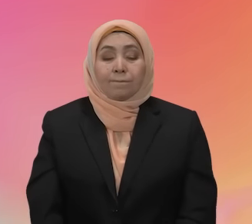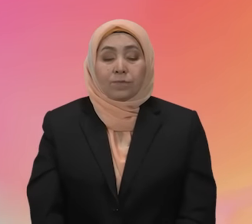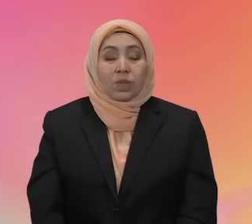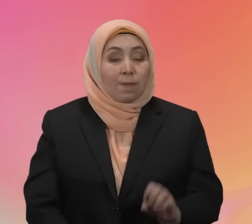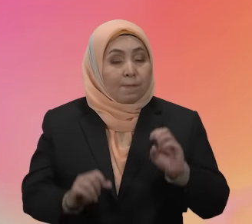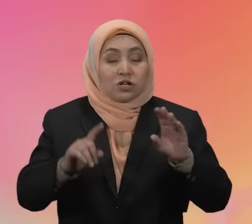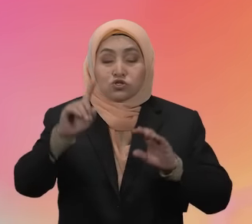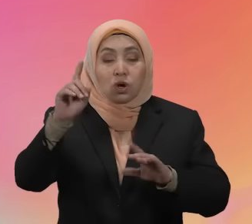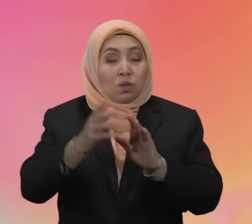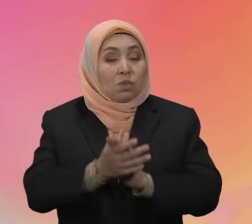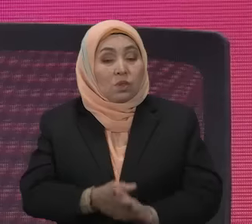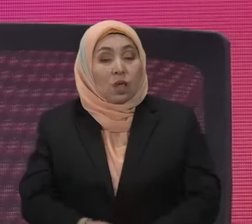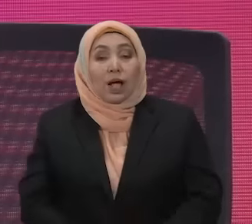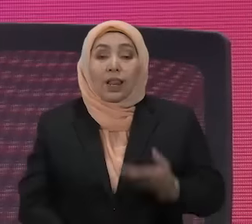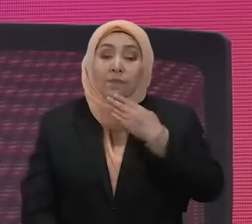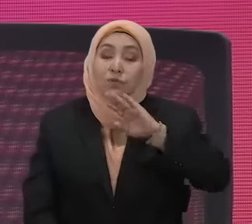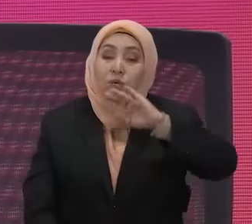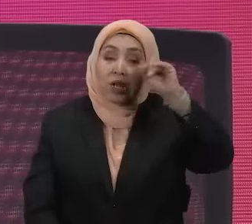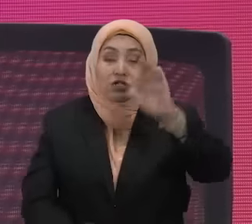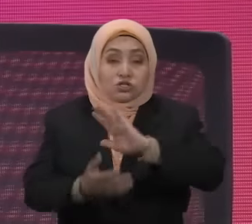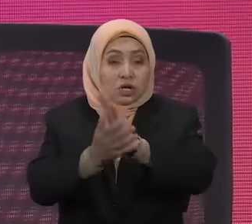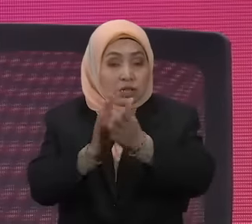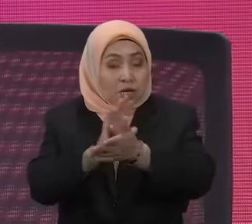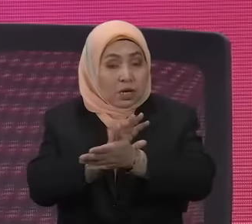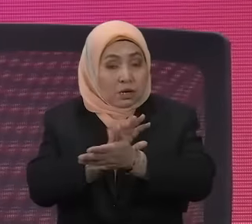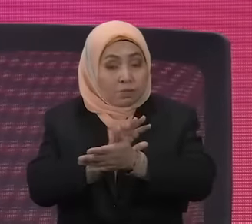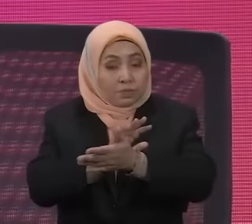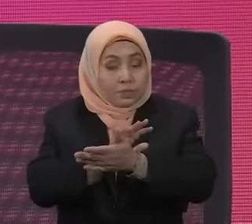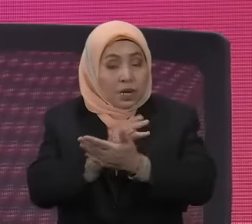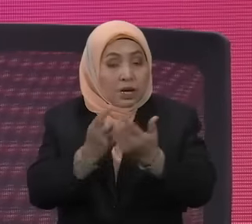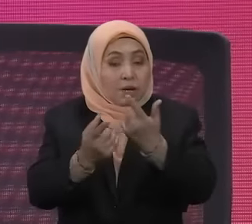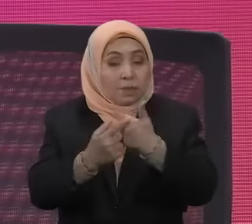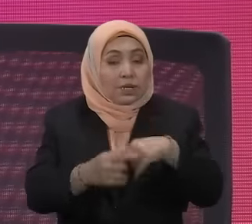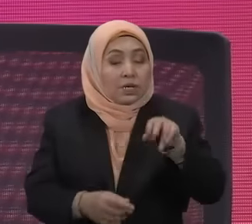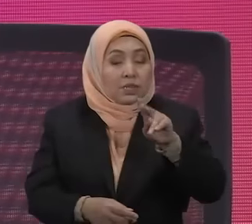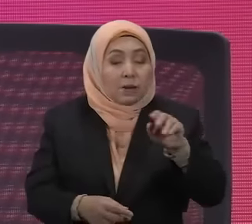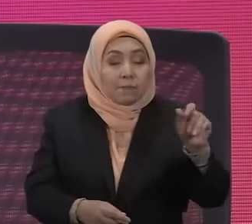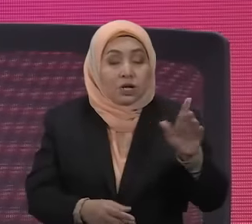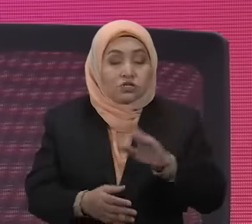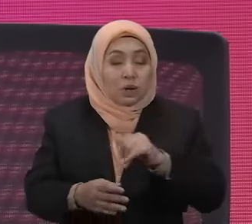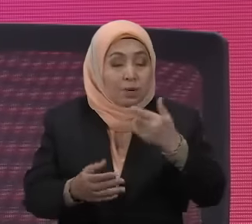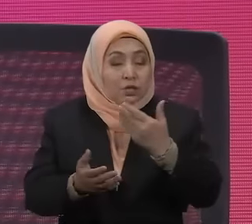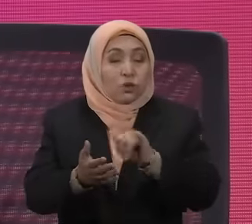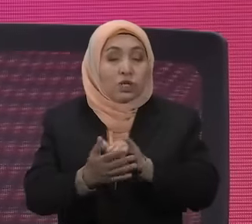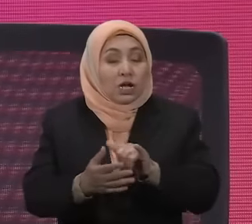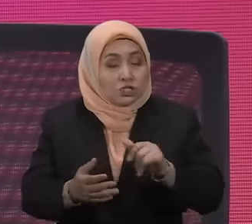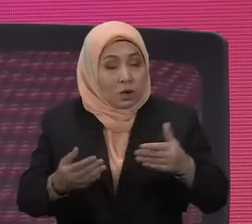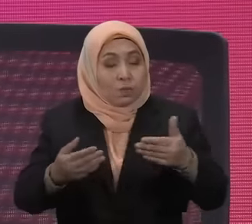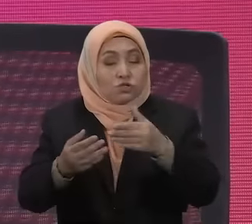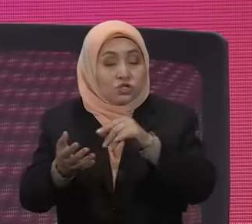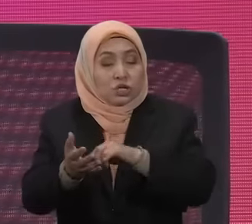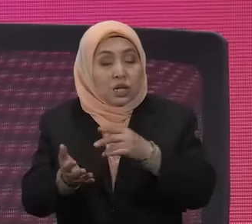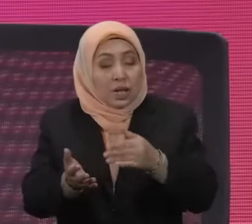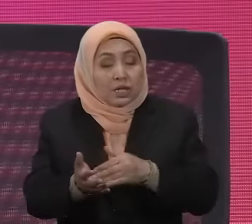الله. ما شاء الله تبارك الله الحمد لله. Jadi boleh ulang daripada innama sampai illallah tu, dan sambung sikit lagi